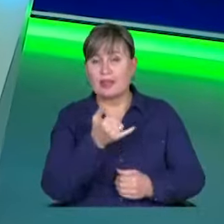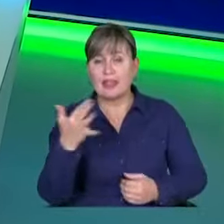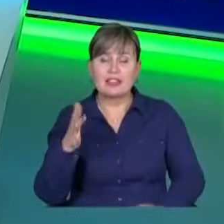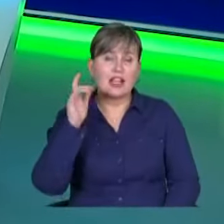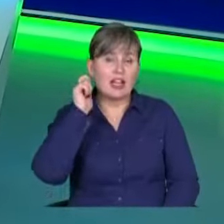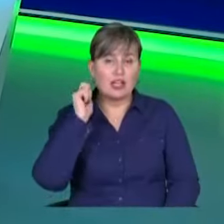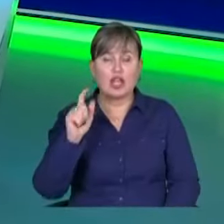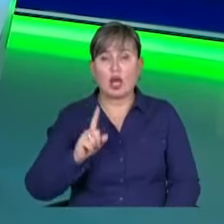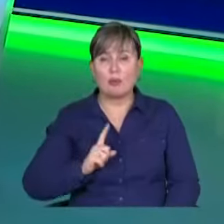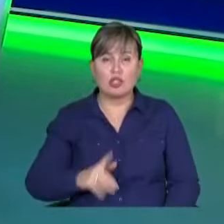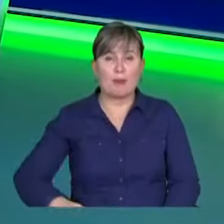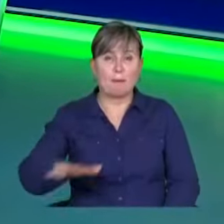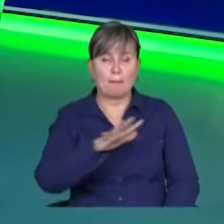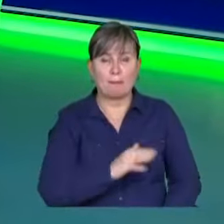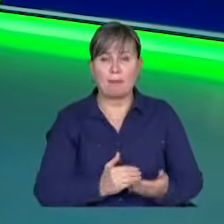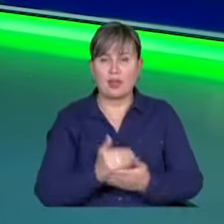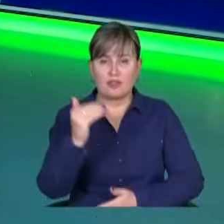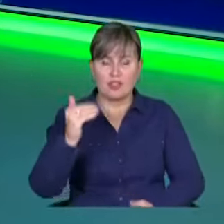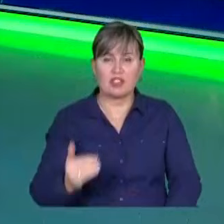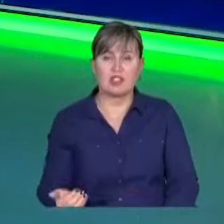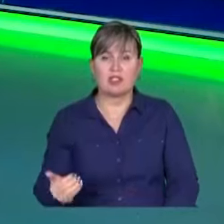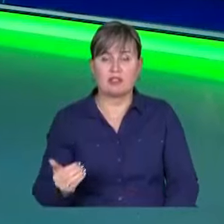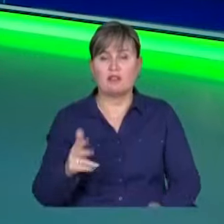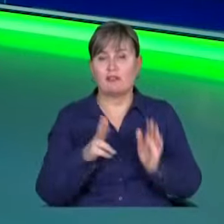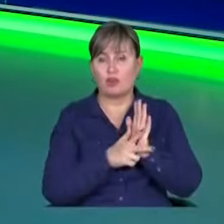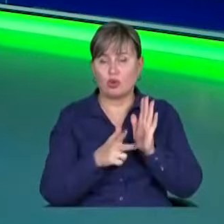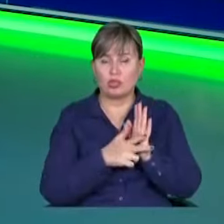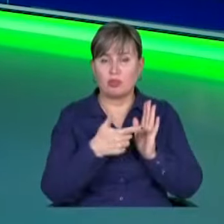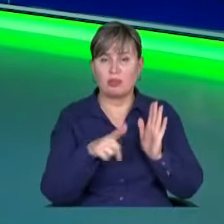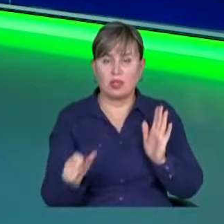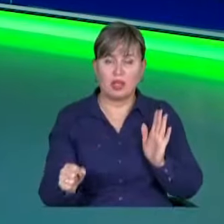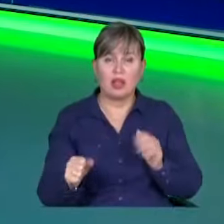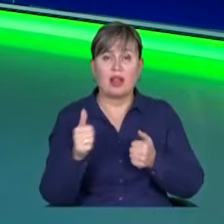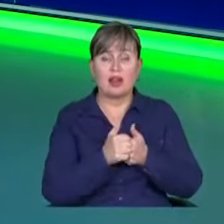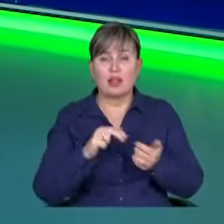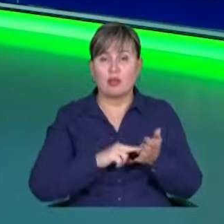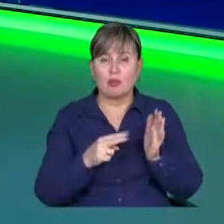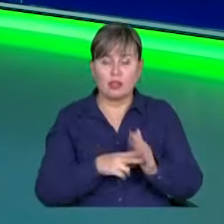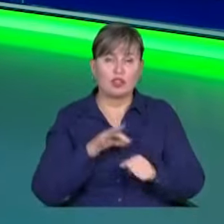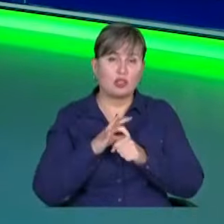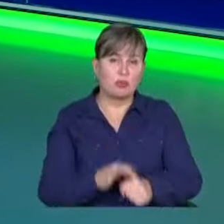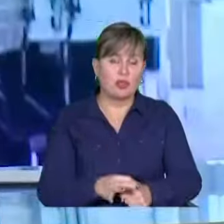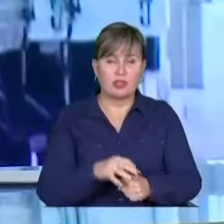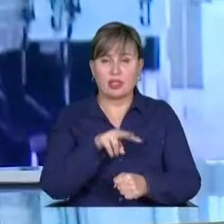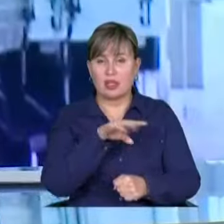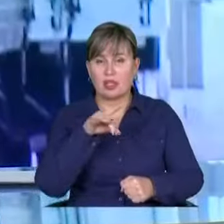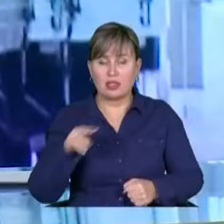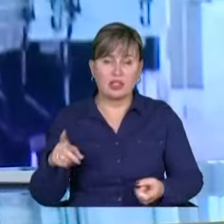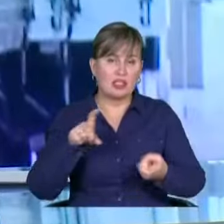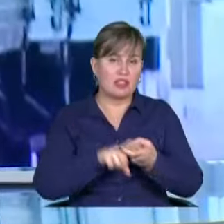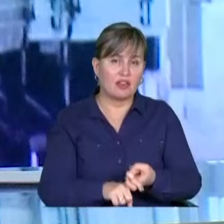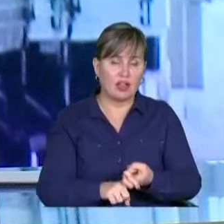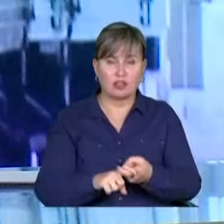лет. Ожидаемая площадь превысит 8 гектаров. А рядом планируется провести линию ЛРТ,